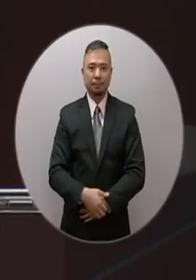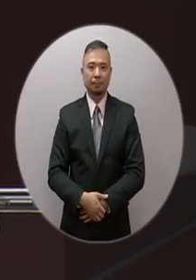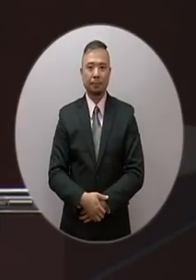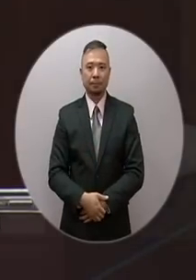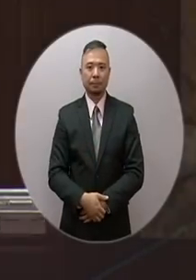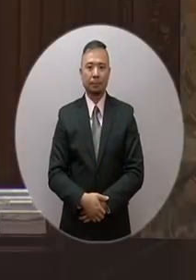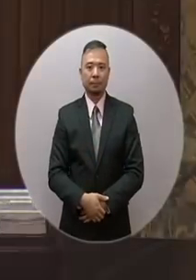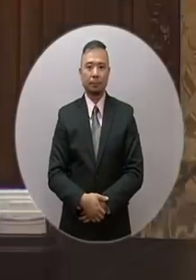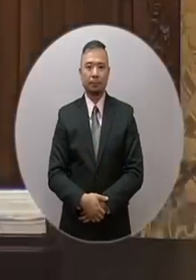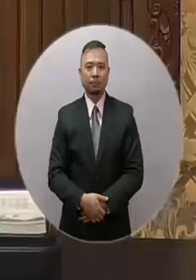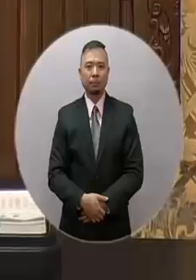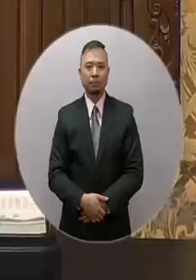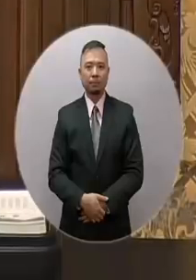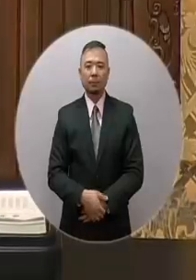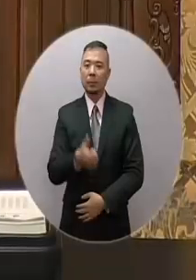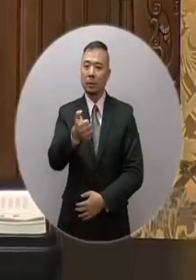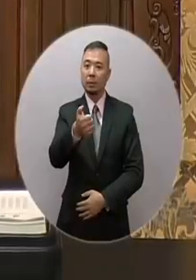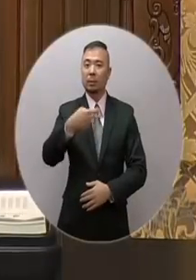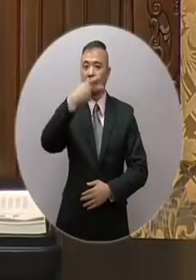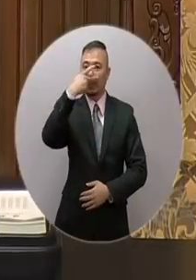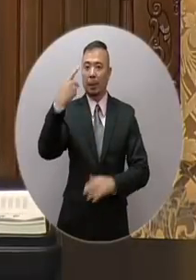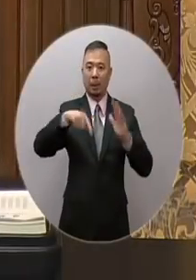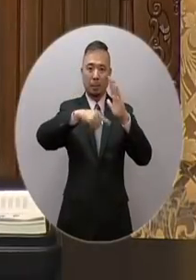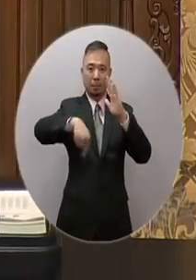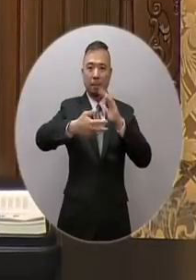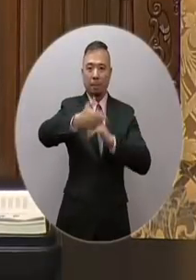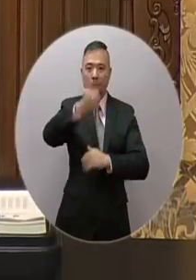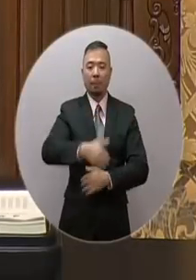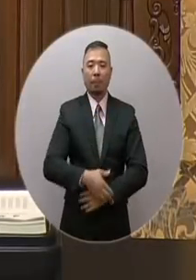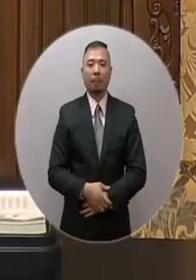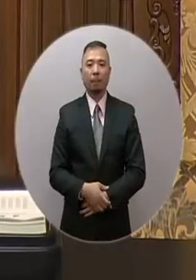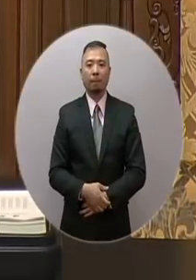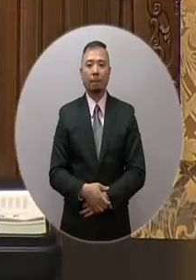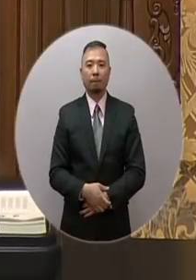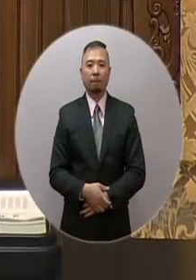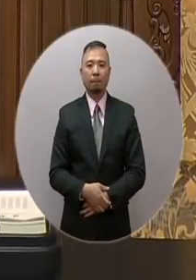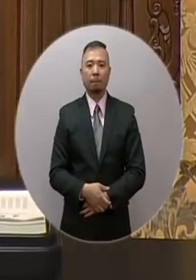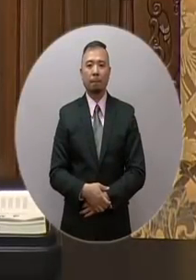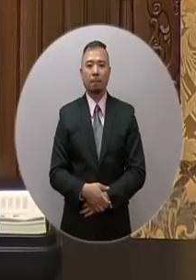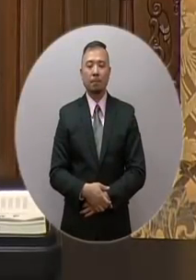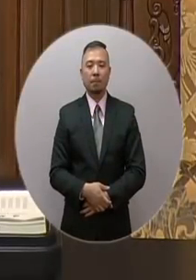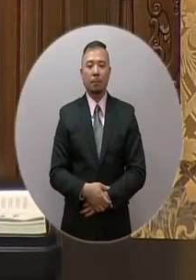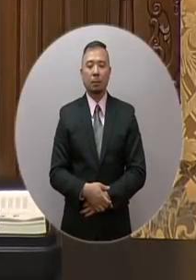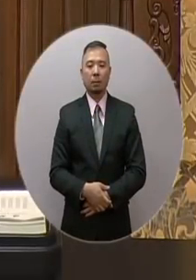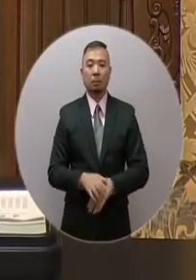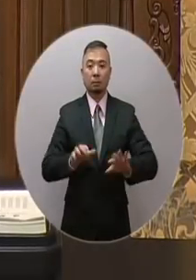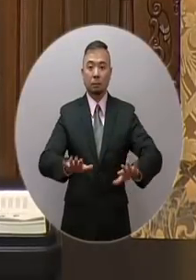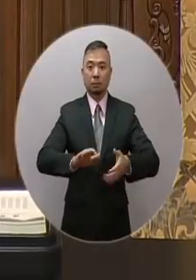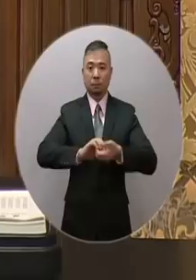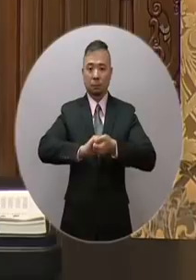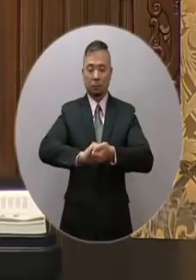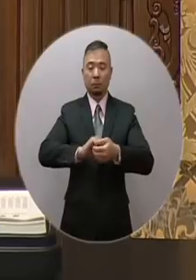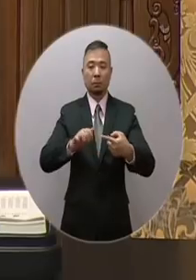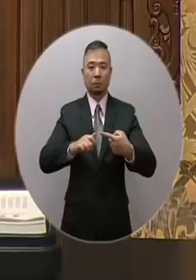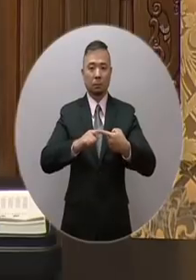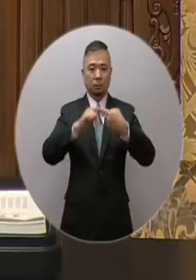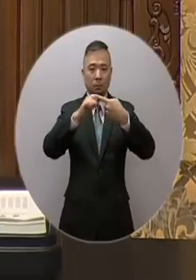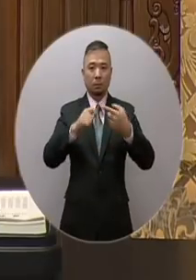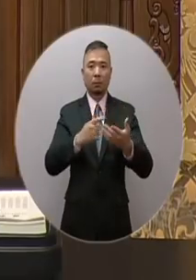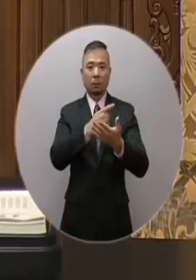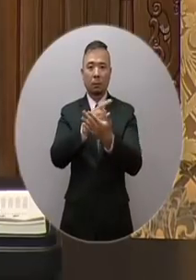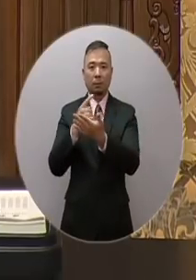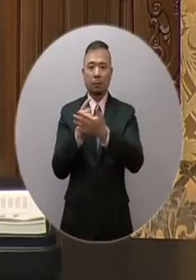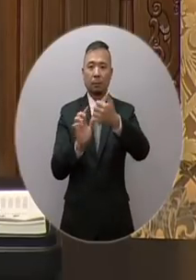谢谢赖院长。现做以下决定：一、将各委